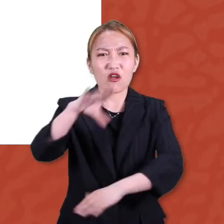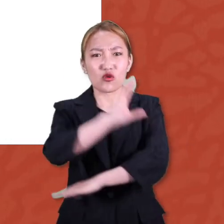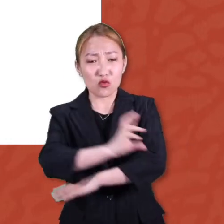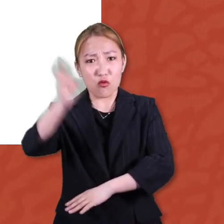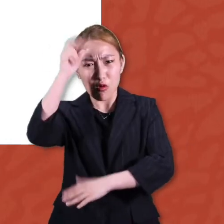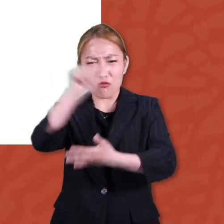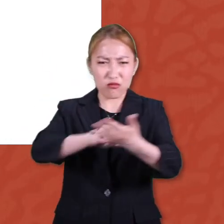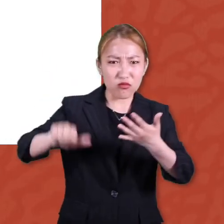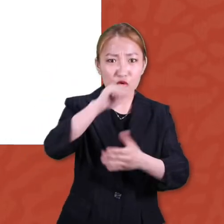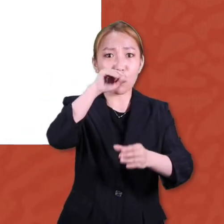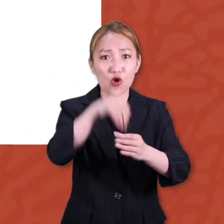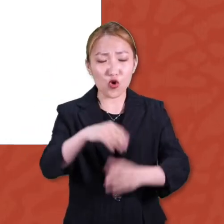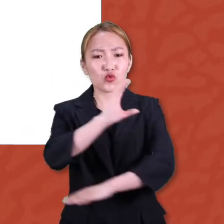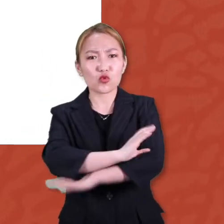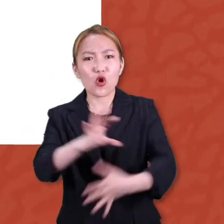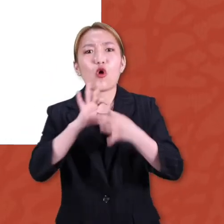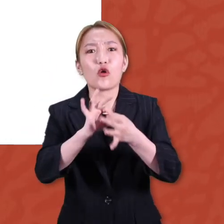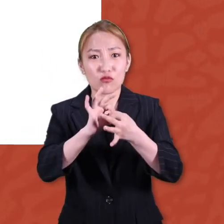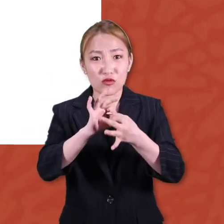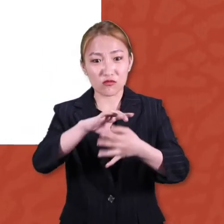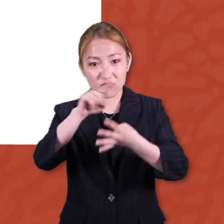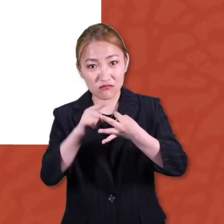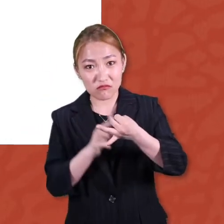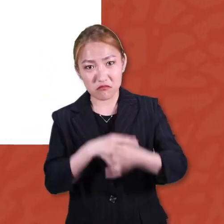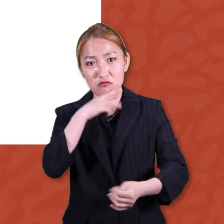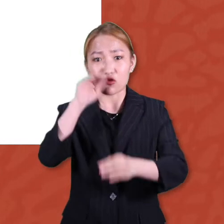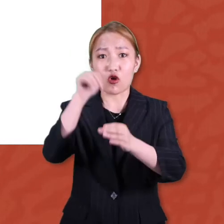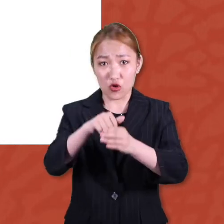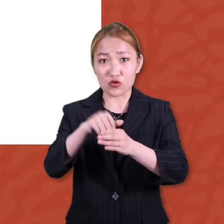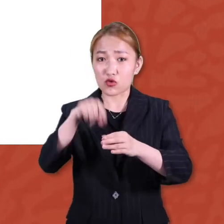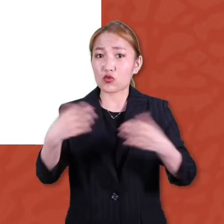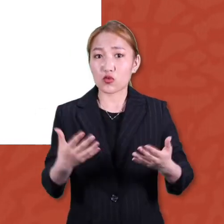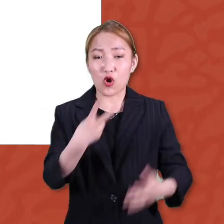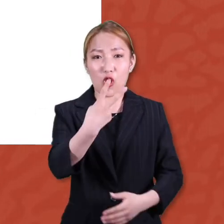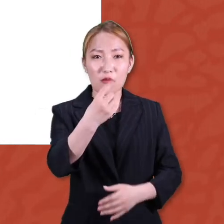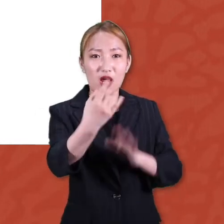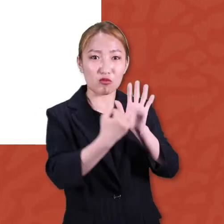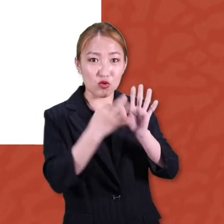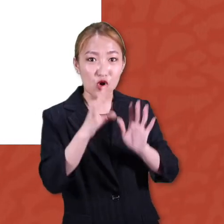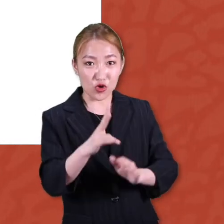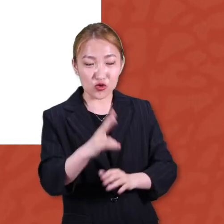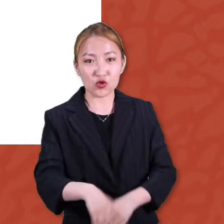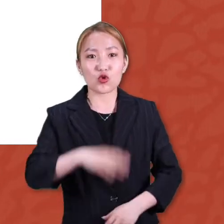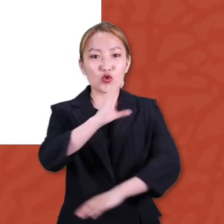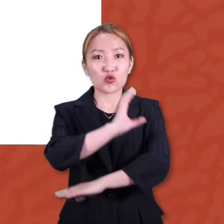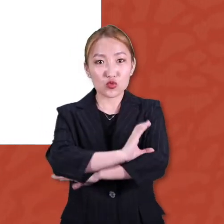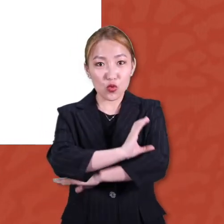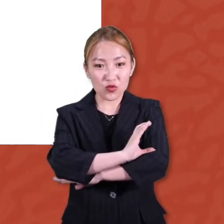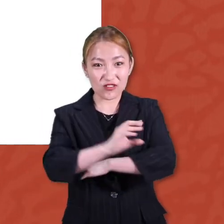Сургуулийн боловсролын талаарх үндсэн актууд эдгээр хамаарна. Үүнд 2016 оны сургуулийн боловсролын тухай